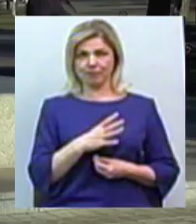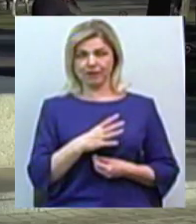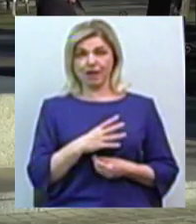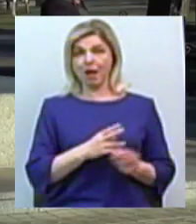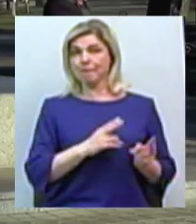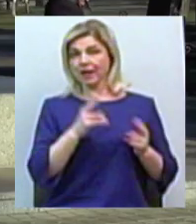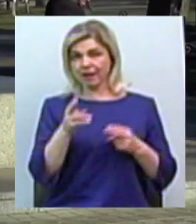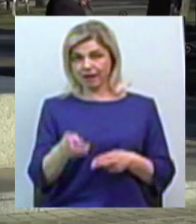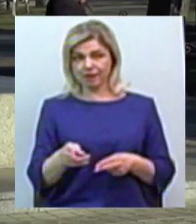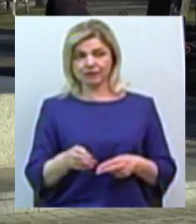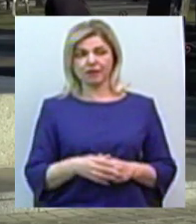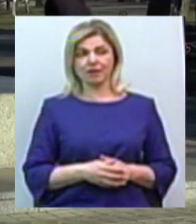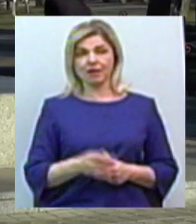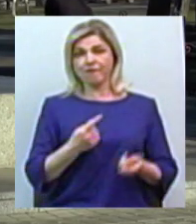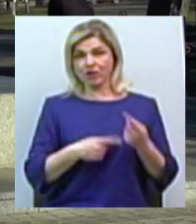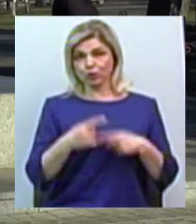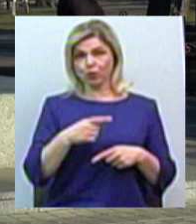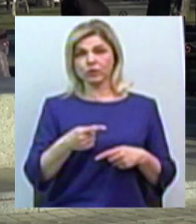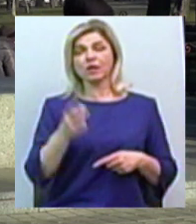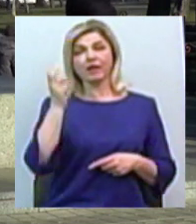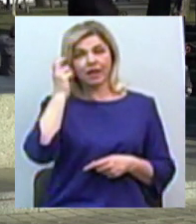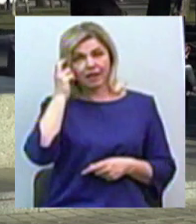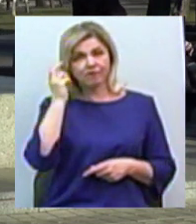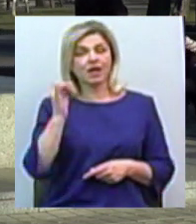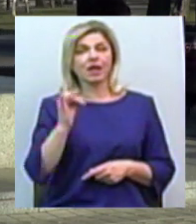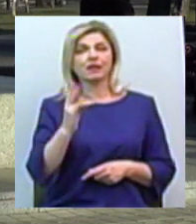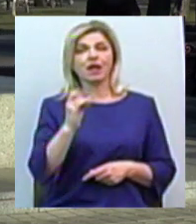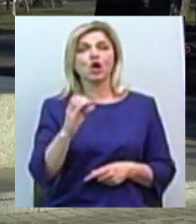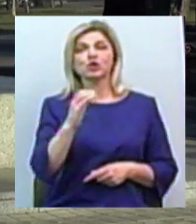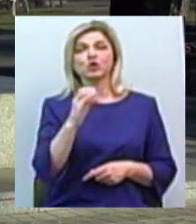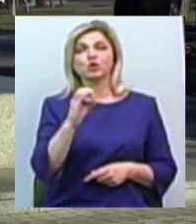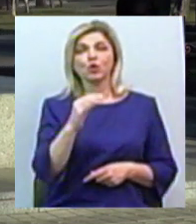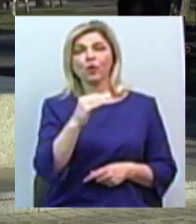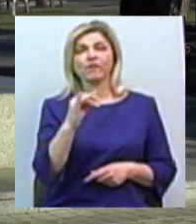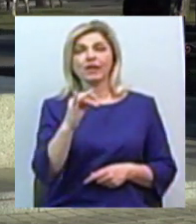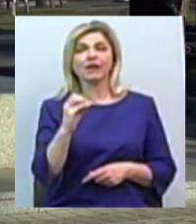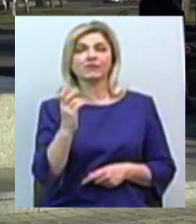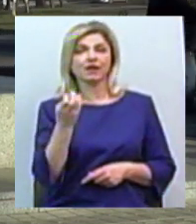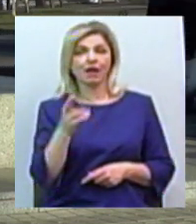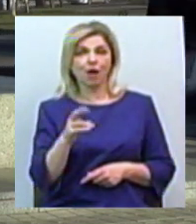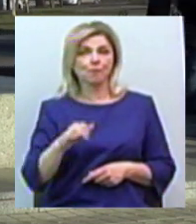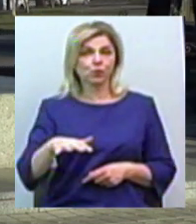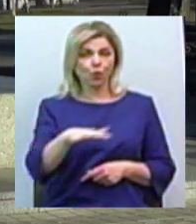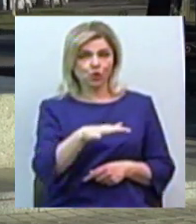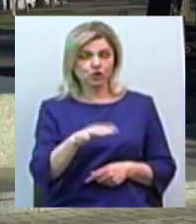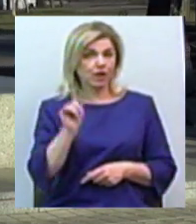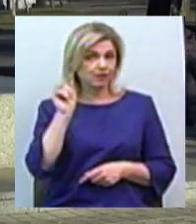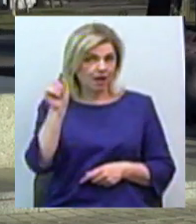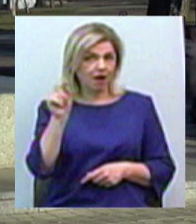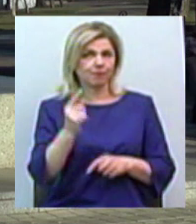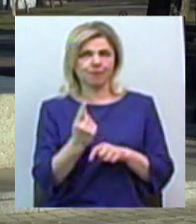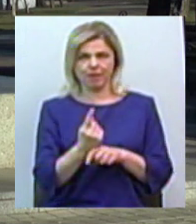Приїхали, вернулися назад в Київ і приїхали на Софіївську площадь. І там, ну це вперше, це